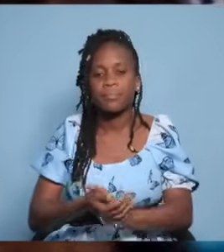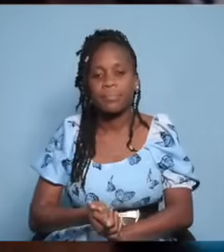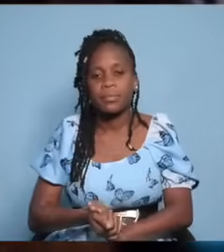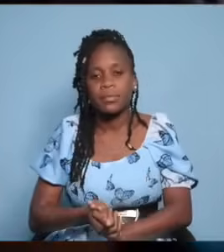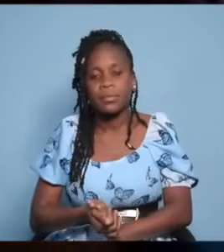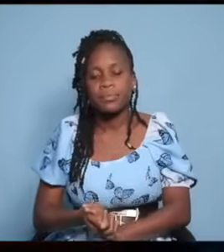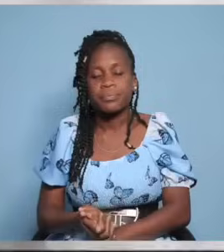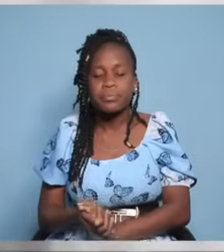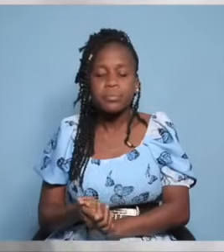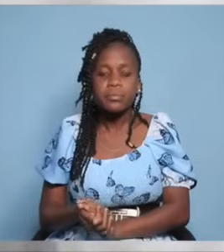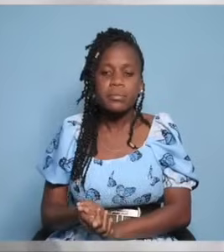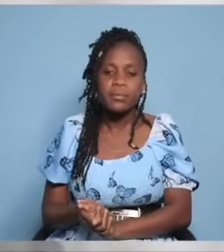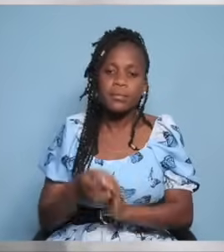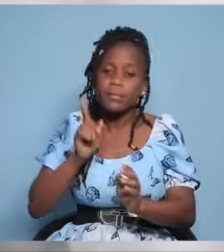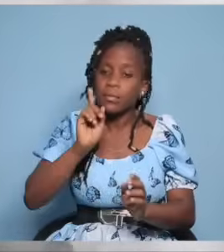orchestrated.